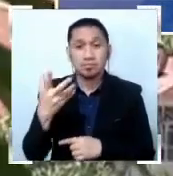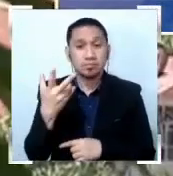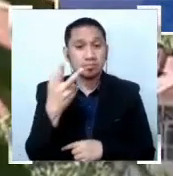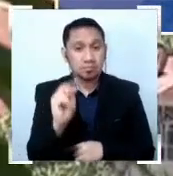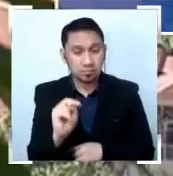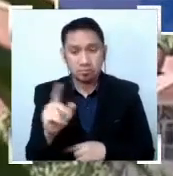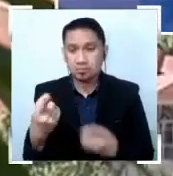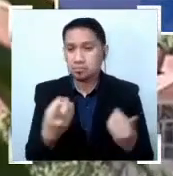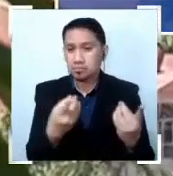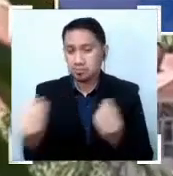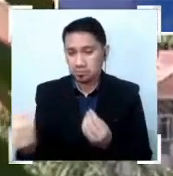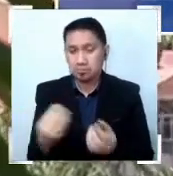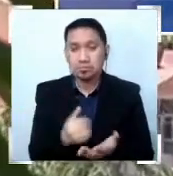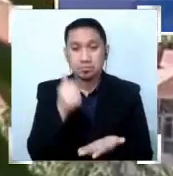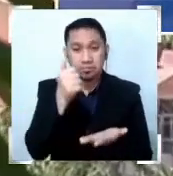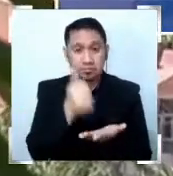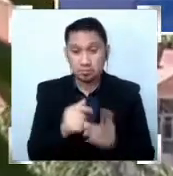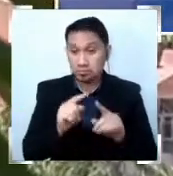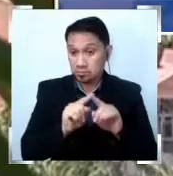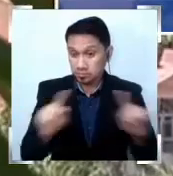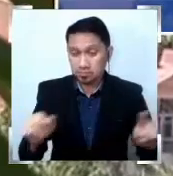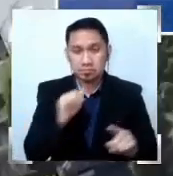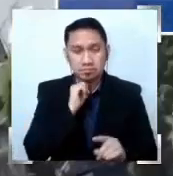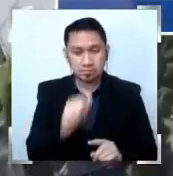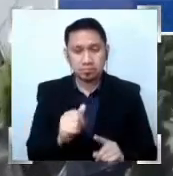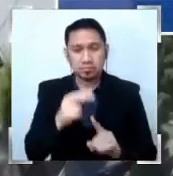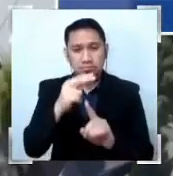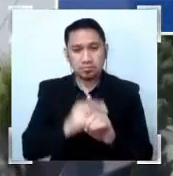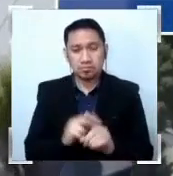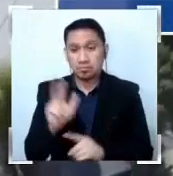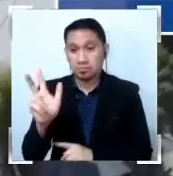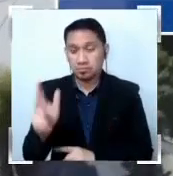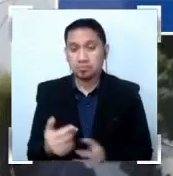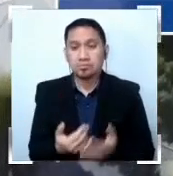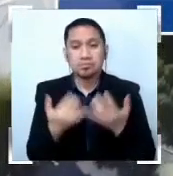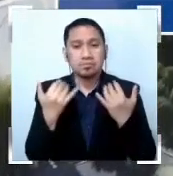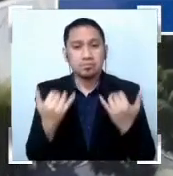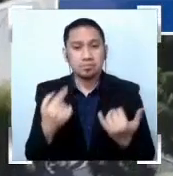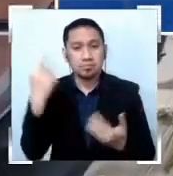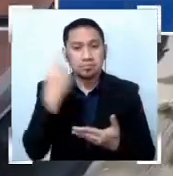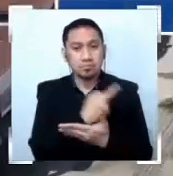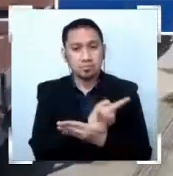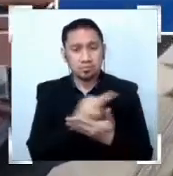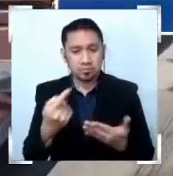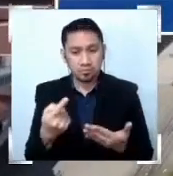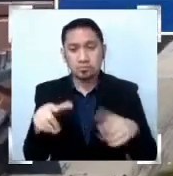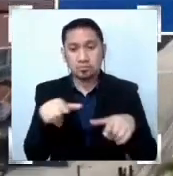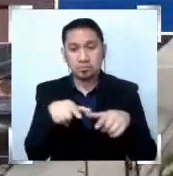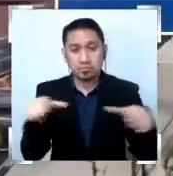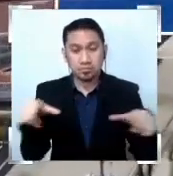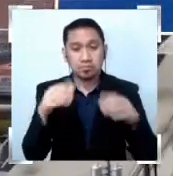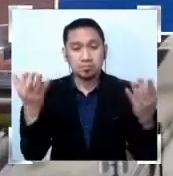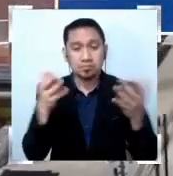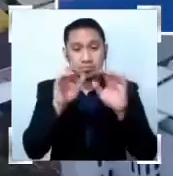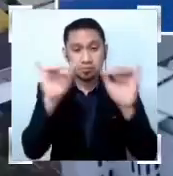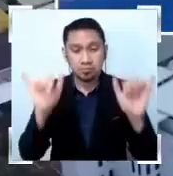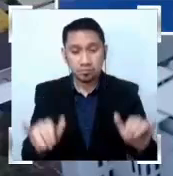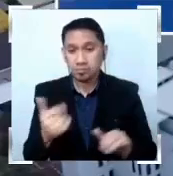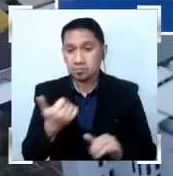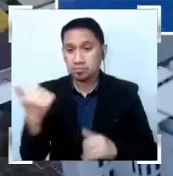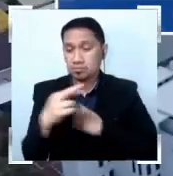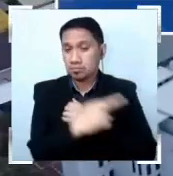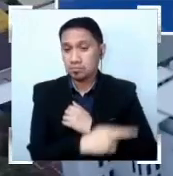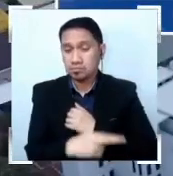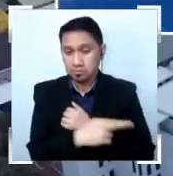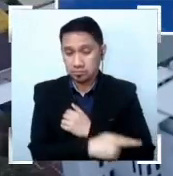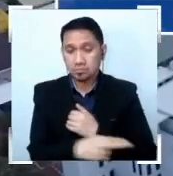ipatutupad, pero hindi dapat lumagpas ng November 30. Matapos ang isang linggo, iiral din ang alert level system sa tatlo pang rehiyon hanggang